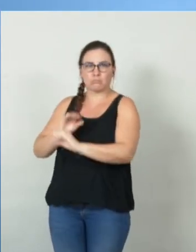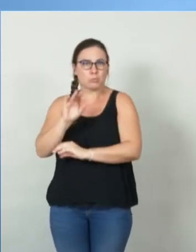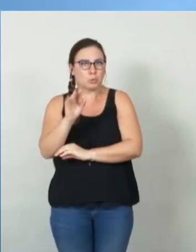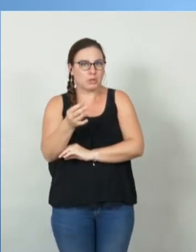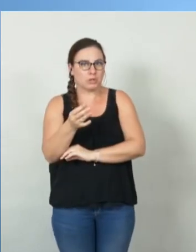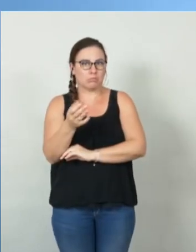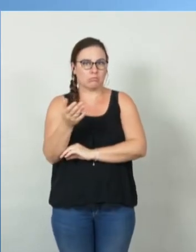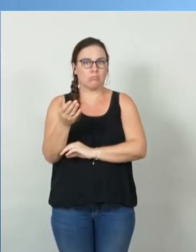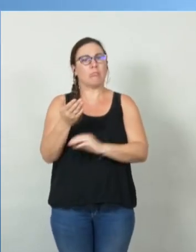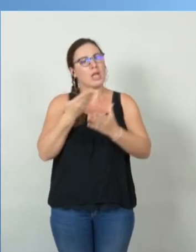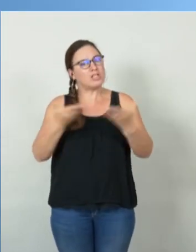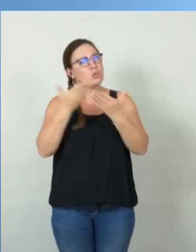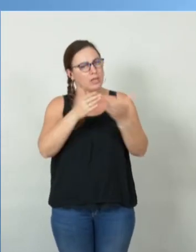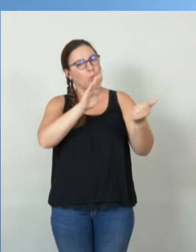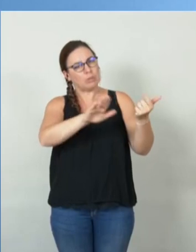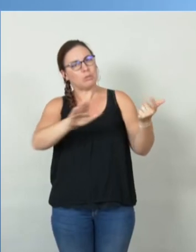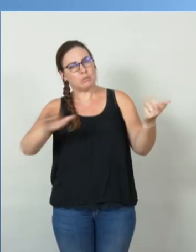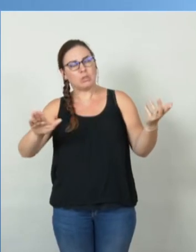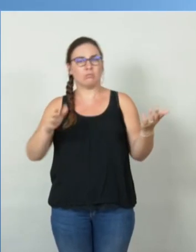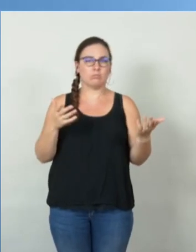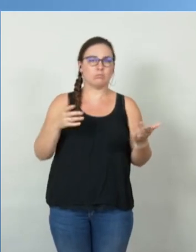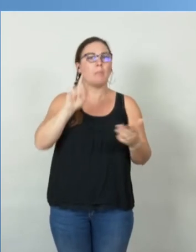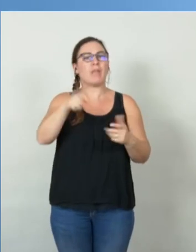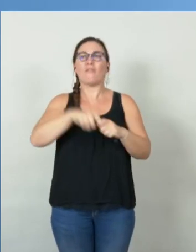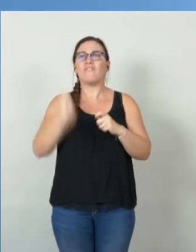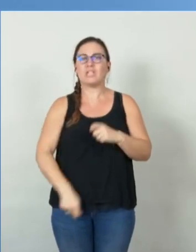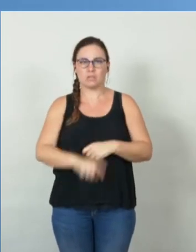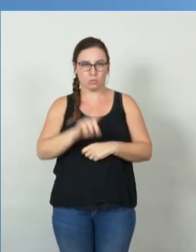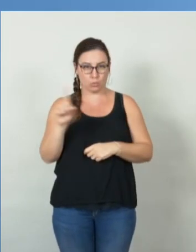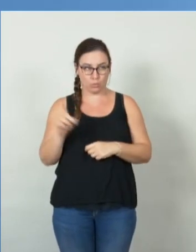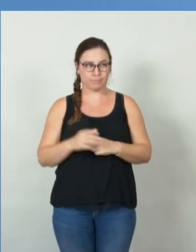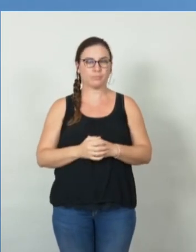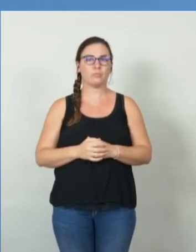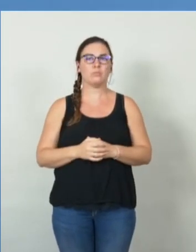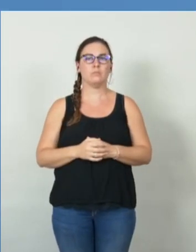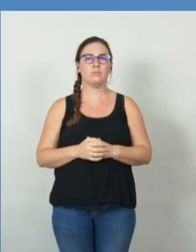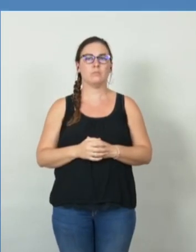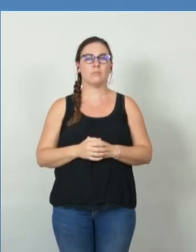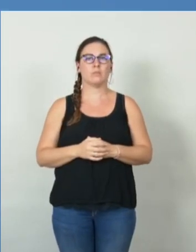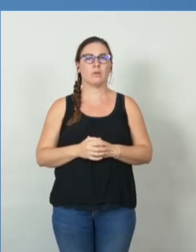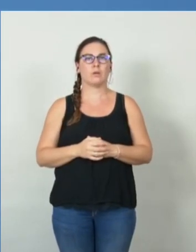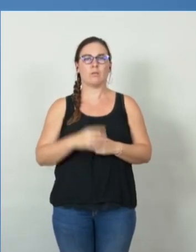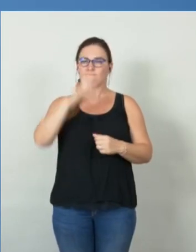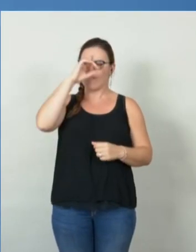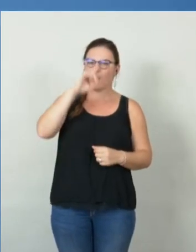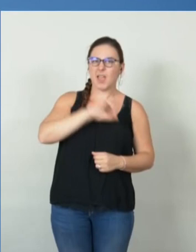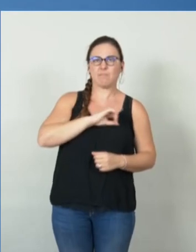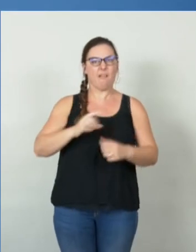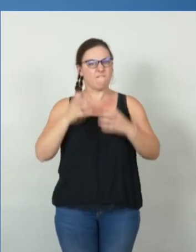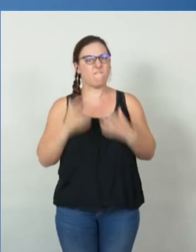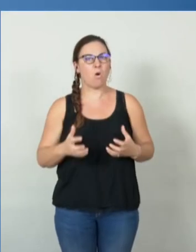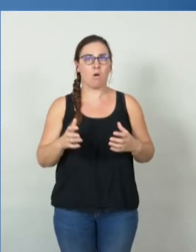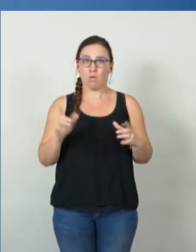au cas par cas évidemment les choses ne sont pas statiques il n'y a pas de volonté et au contraire